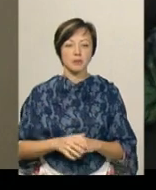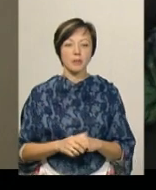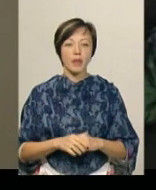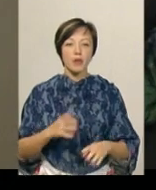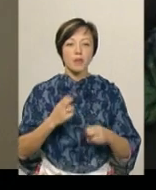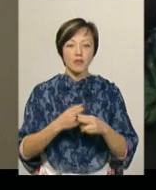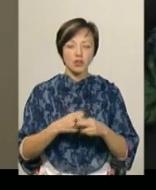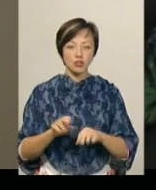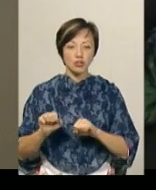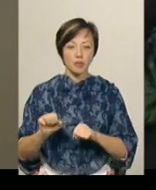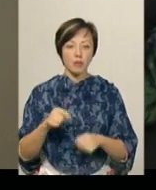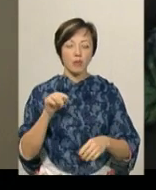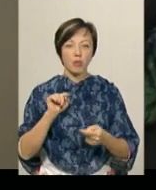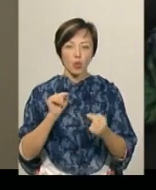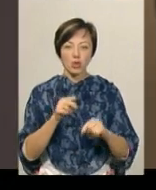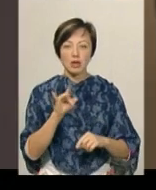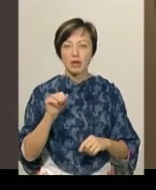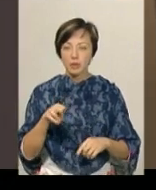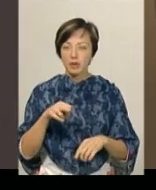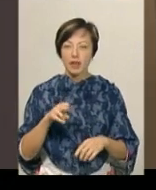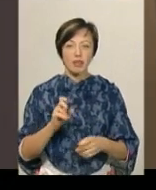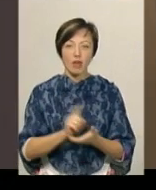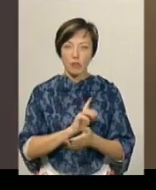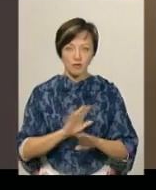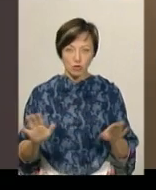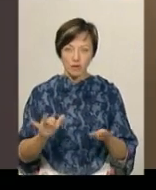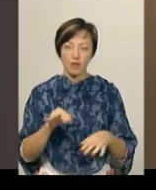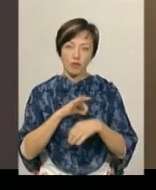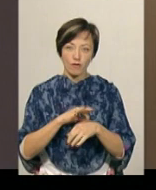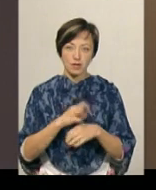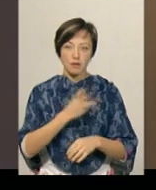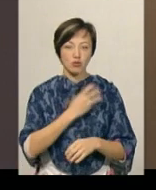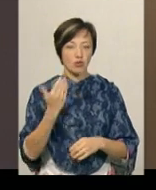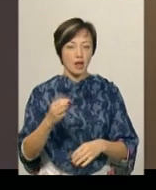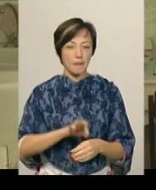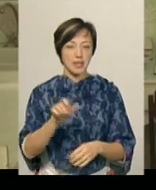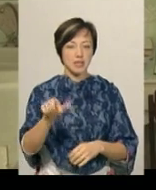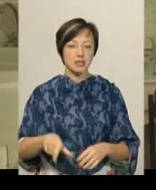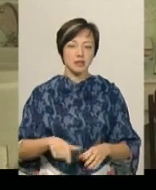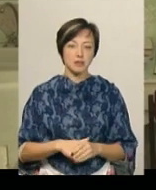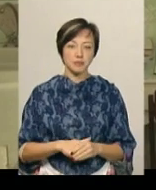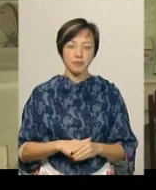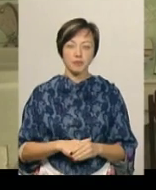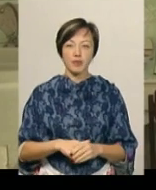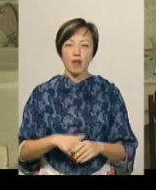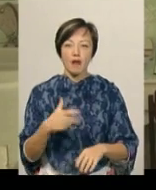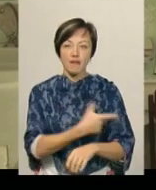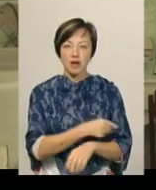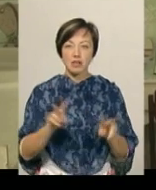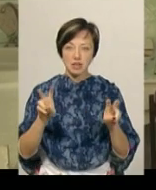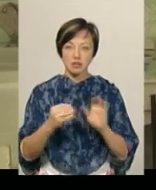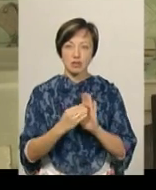Профілактичне щеплення проти грипу, каже Світлана Оленкевич, не обов'язкове і проводиться за бажанням пацієнта. Вакцина проти грипу цього року в